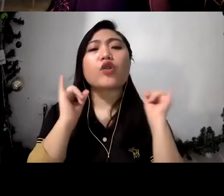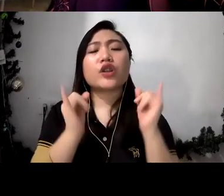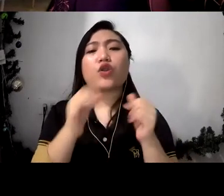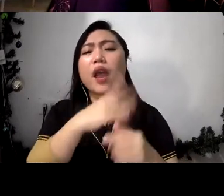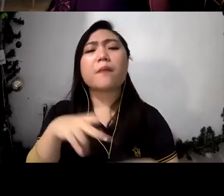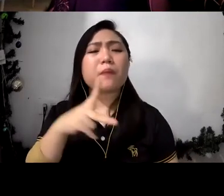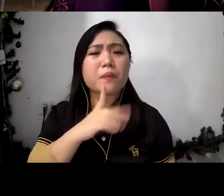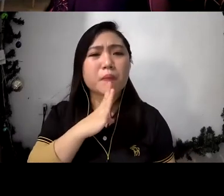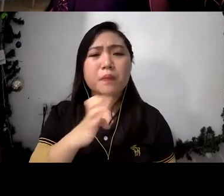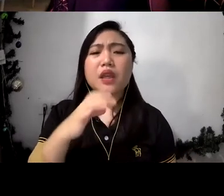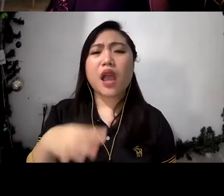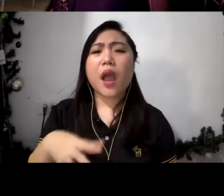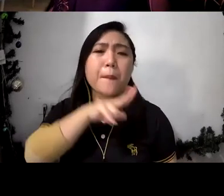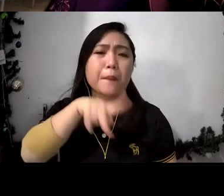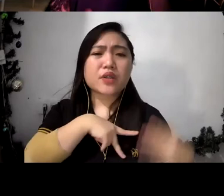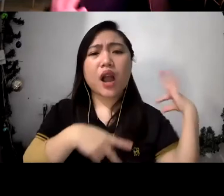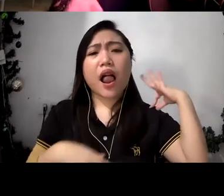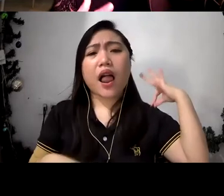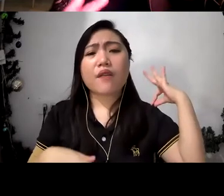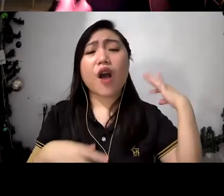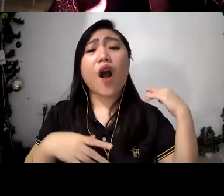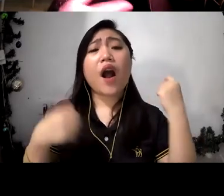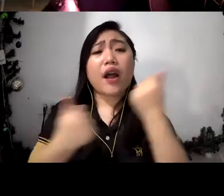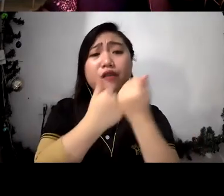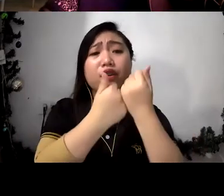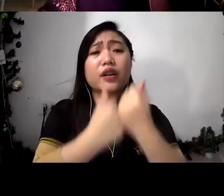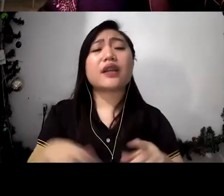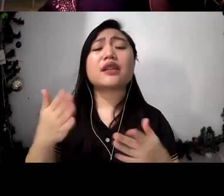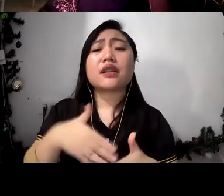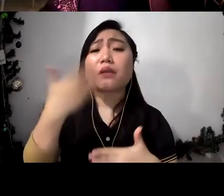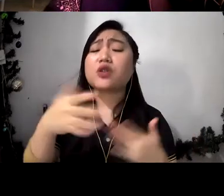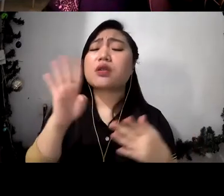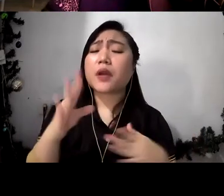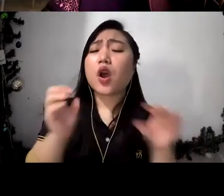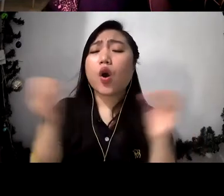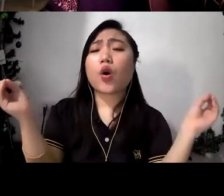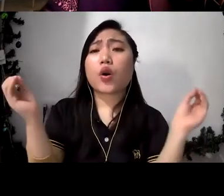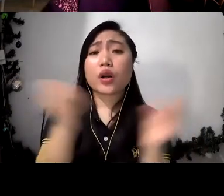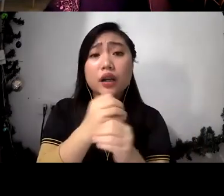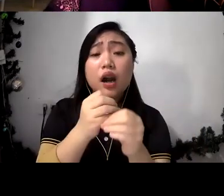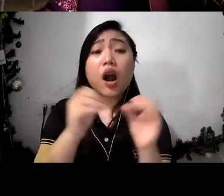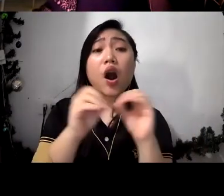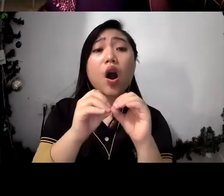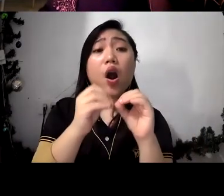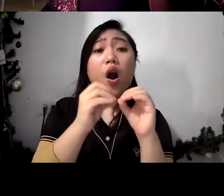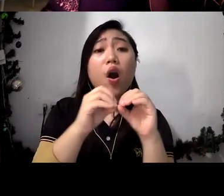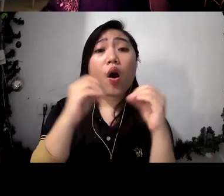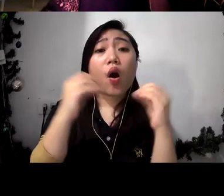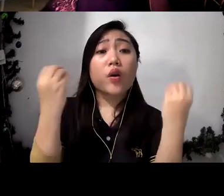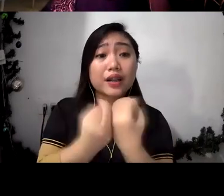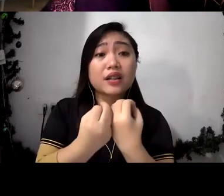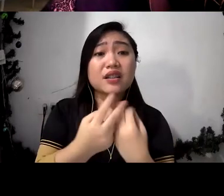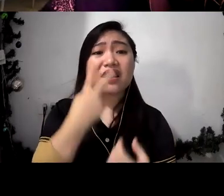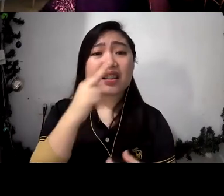no? At the organization level, sana po, no, nag-check na rin tayo, no, yung mga pumapasok, babae ba to o lalaki sa library,